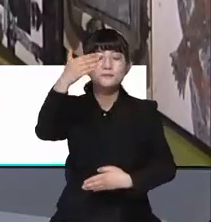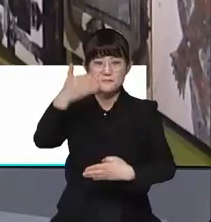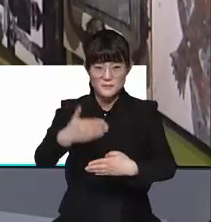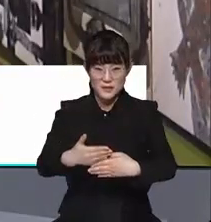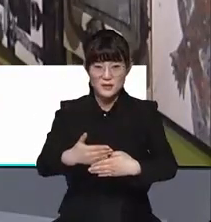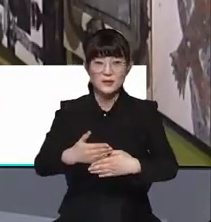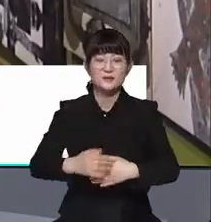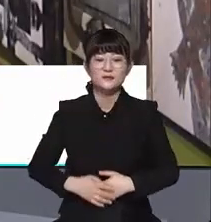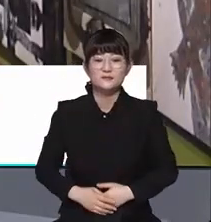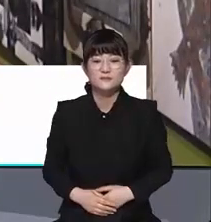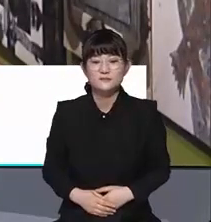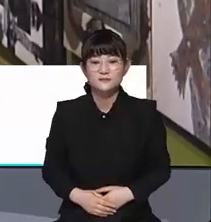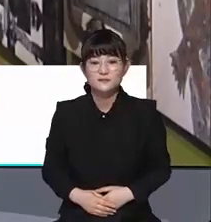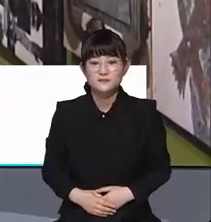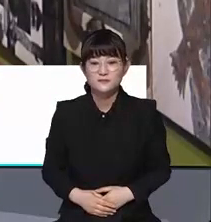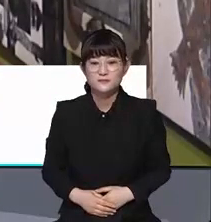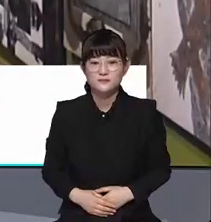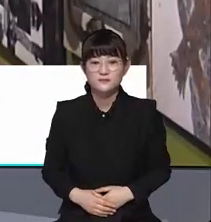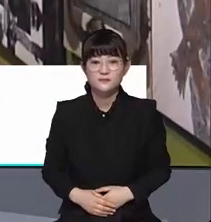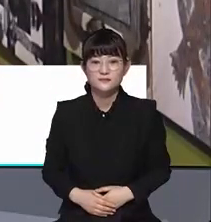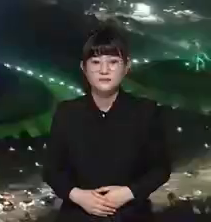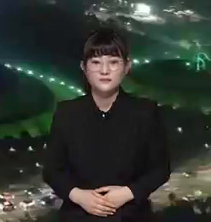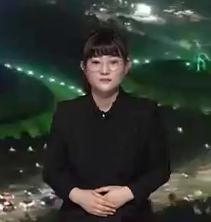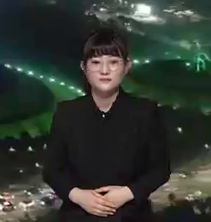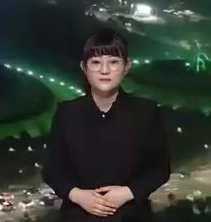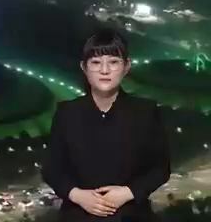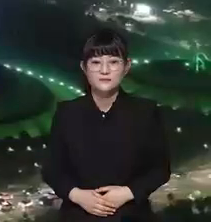내렸습니다. 조윤정 기자입니다.